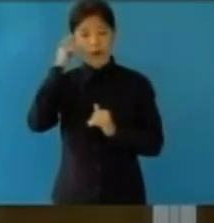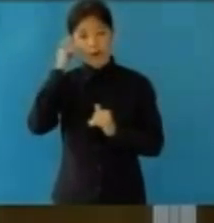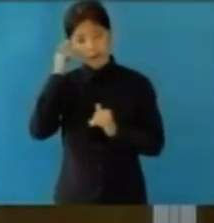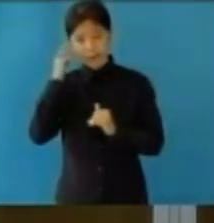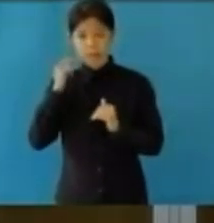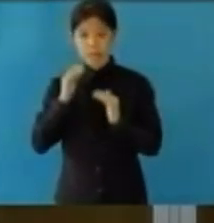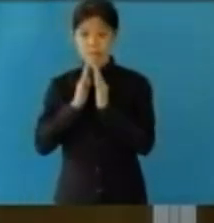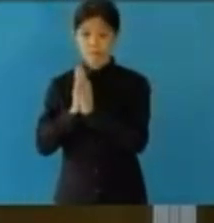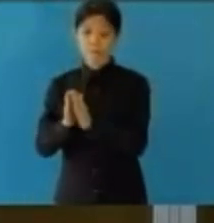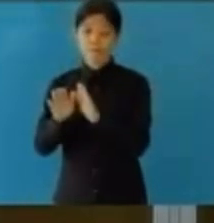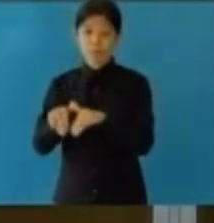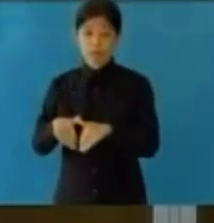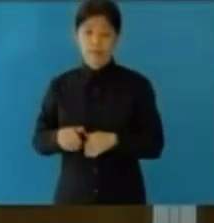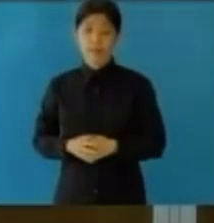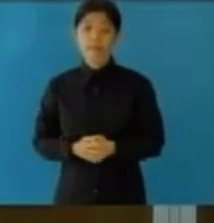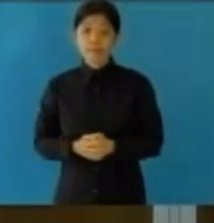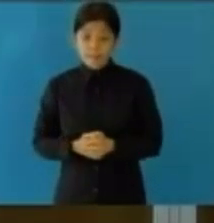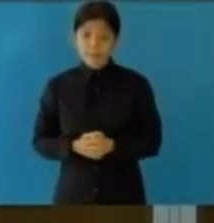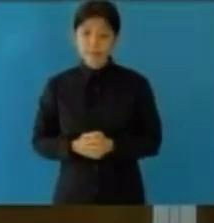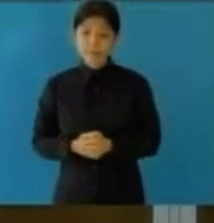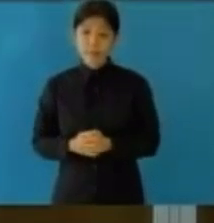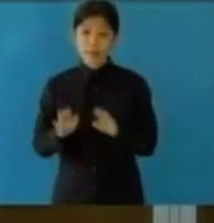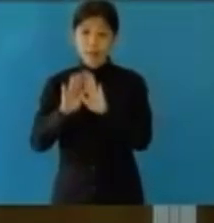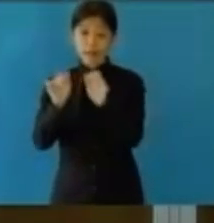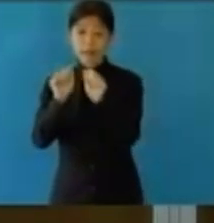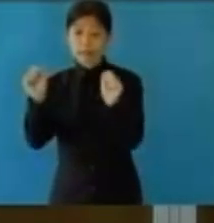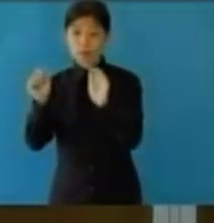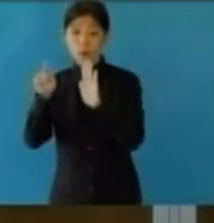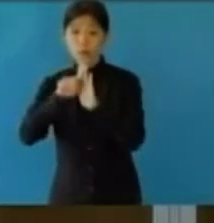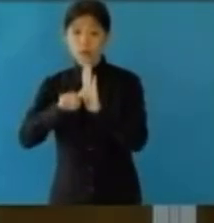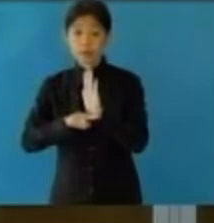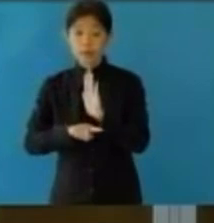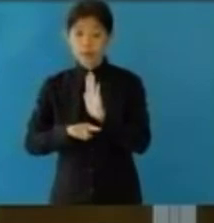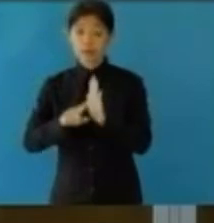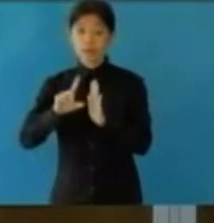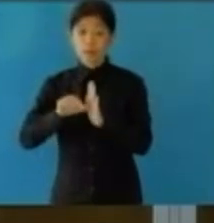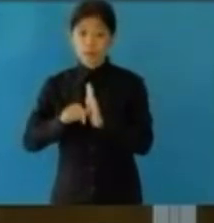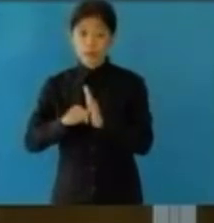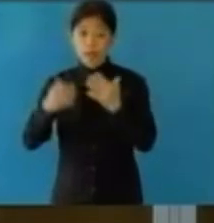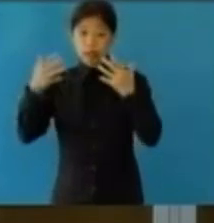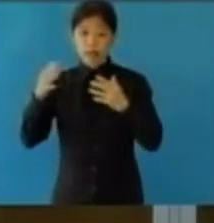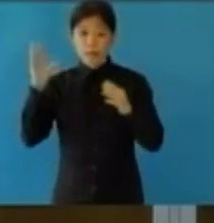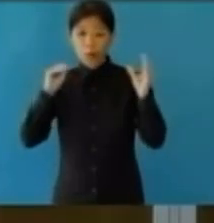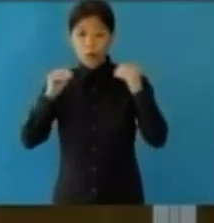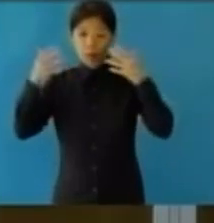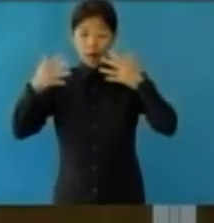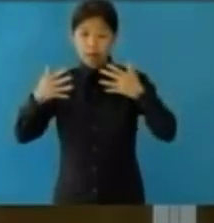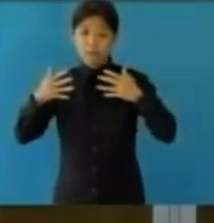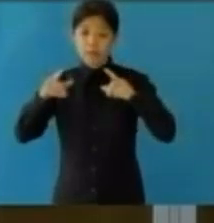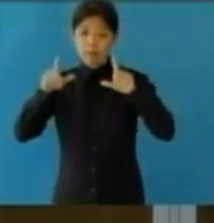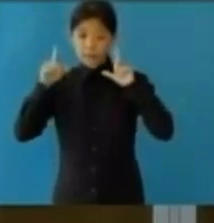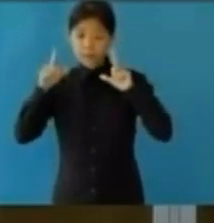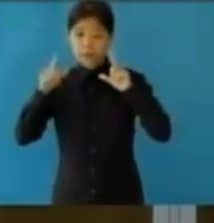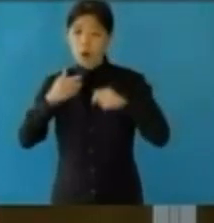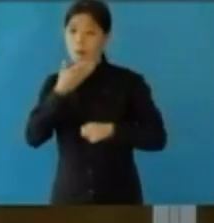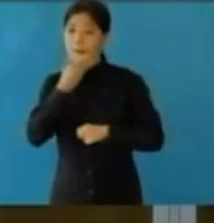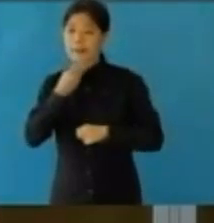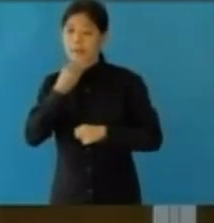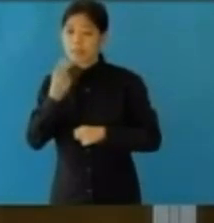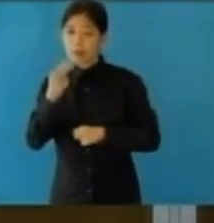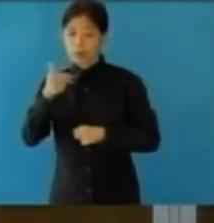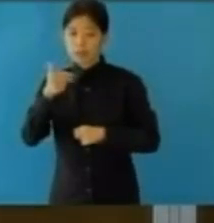ました。開会式のオープニングプログラム司会には、テレビの情報番組で活躍中のめぐみ俊明さん